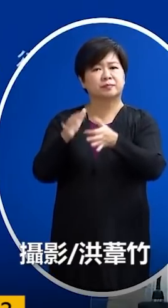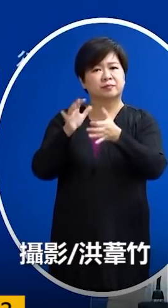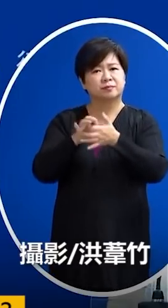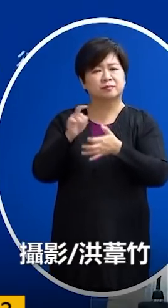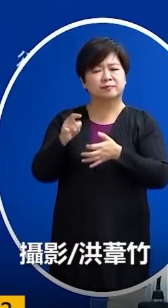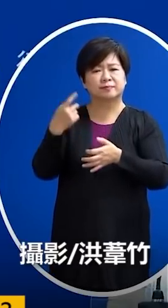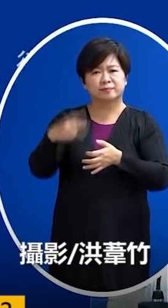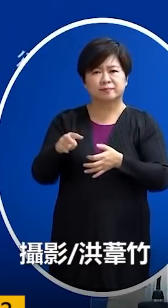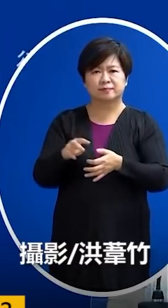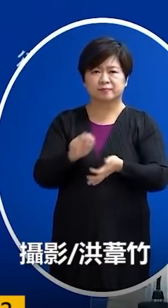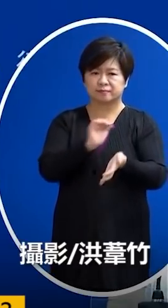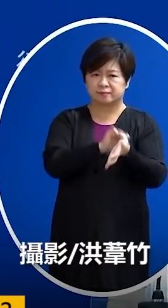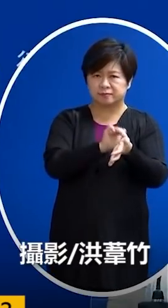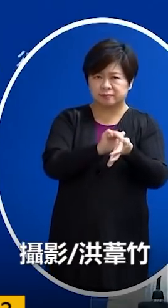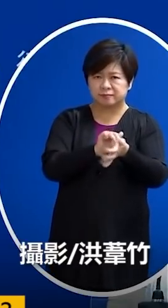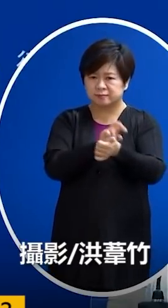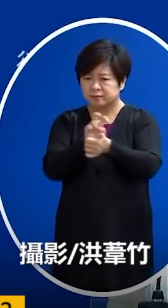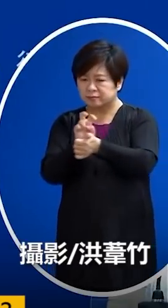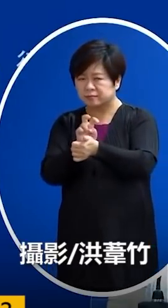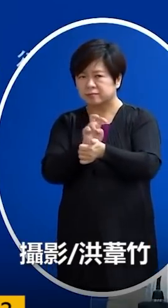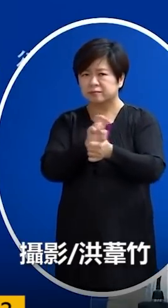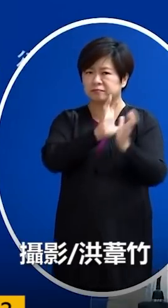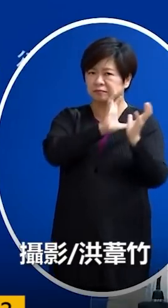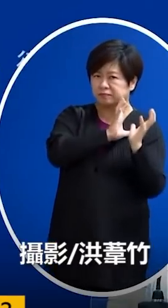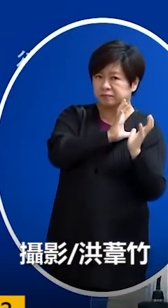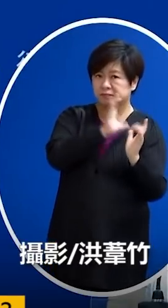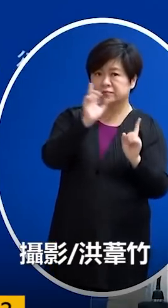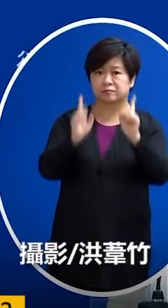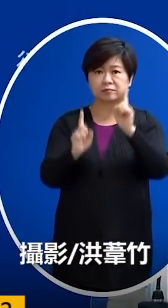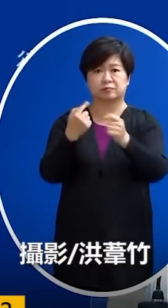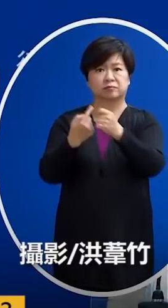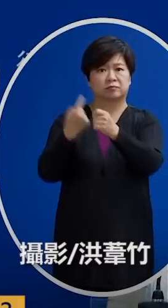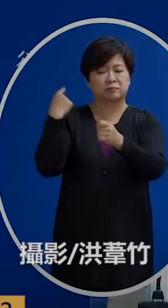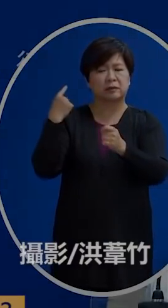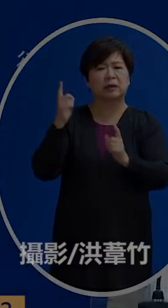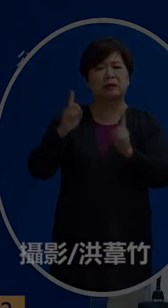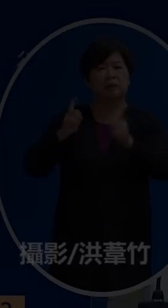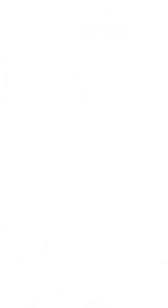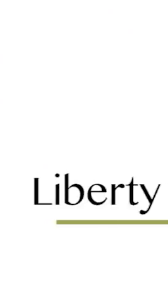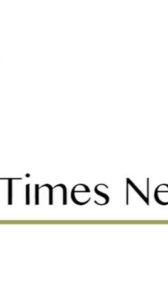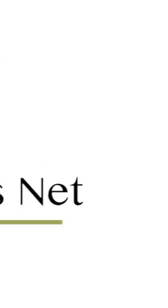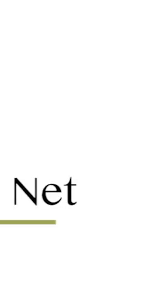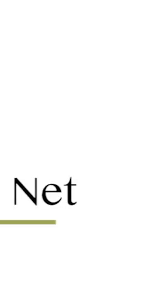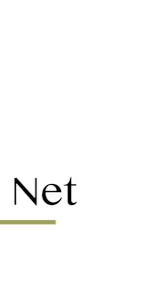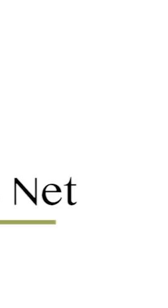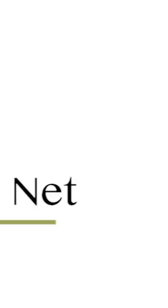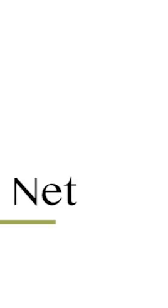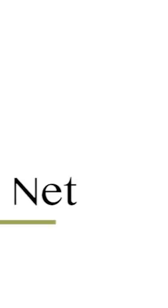还有医疗照顾来讲，这个负担大概相较于去年也稍微再减轻一点点。